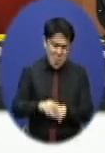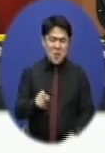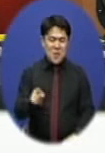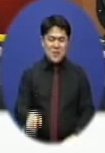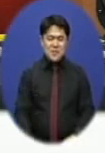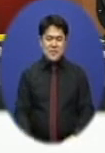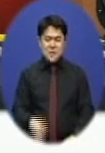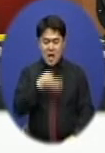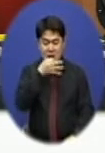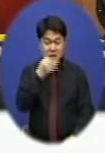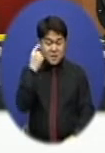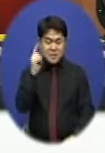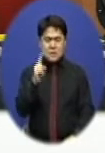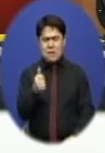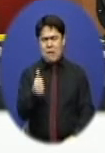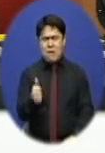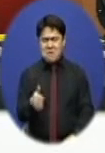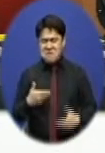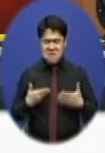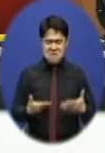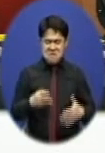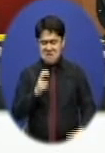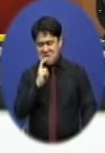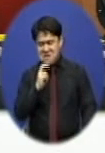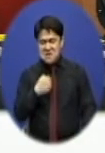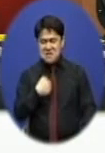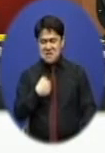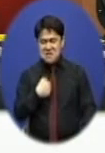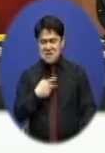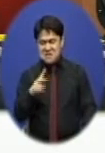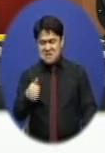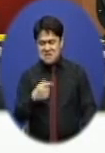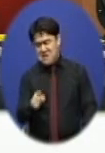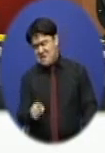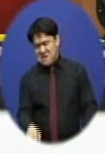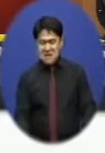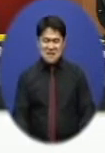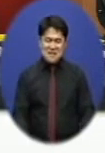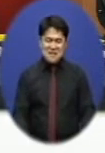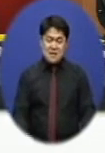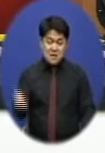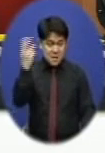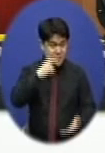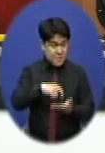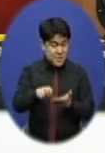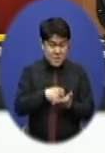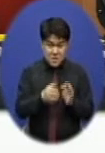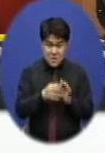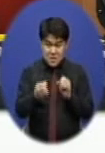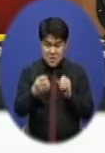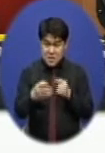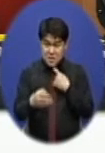보세요. 네. 나 덕화야. 목소리가 너무 멋있으셨고. 나 덕화인데. 아, 그때 문자 같은 거 얘기하시지